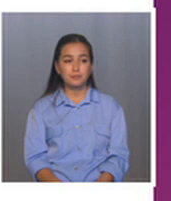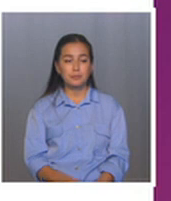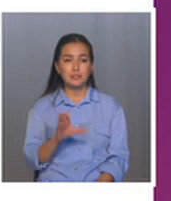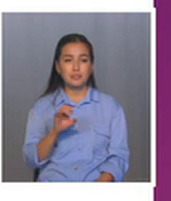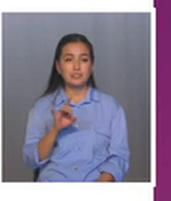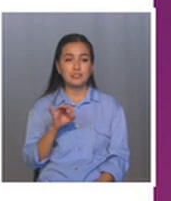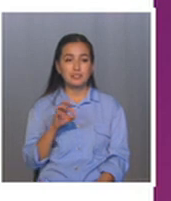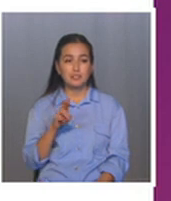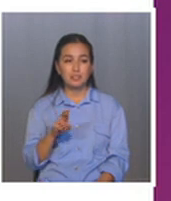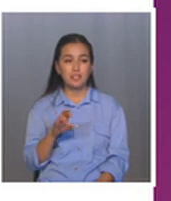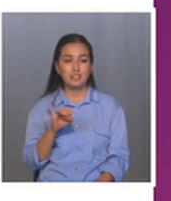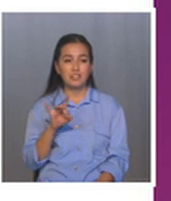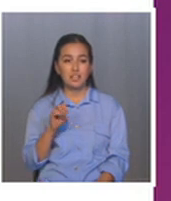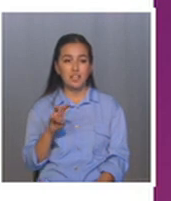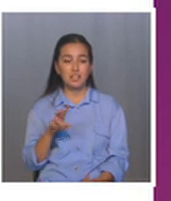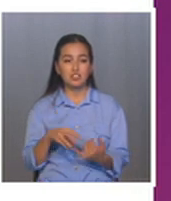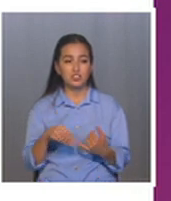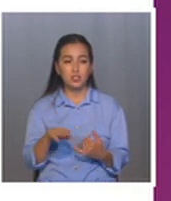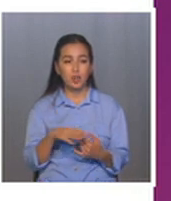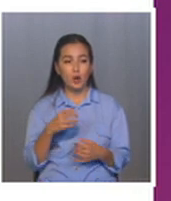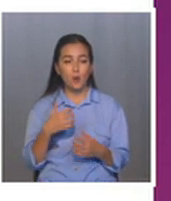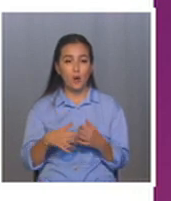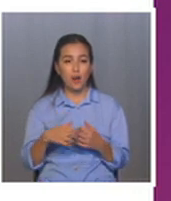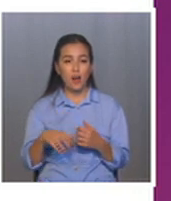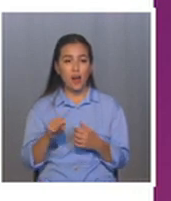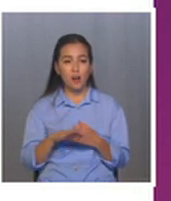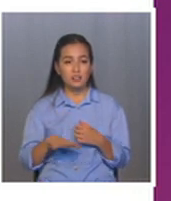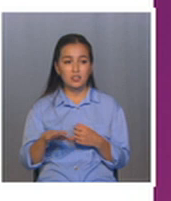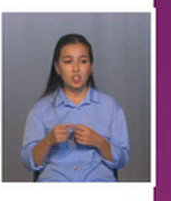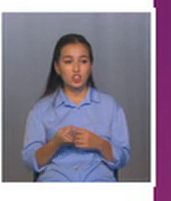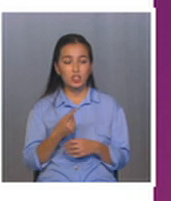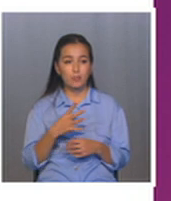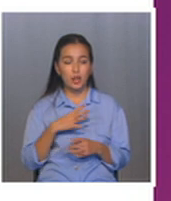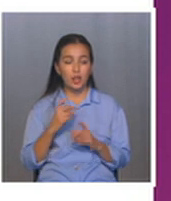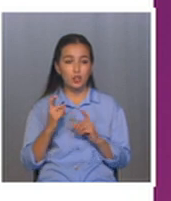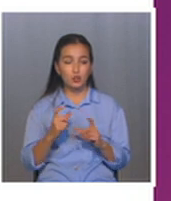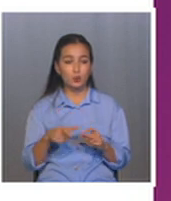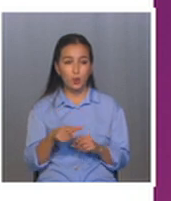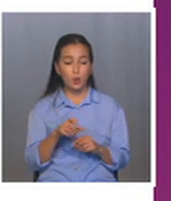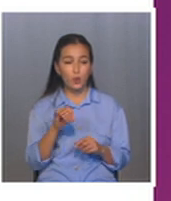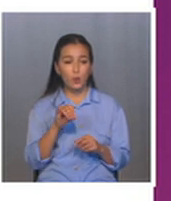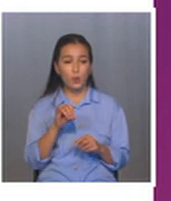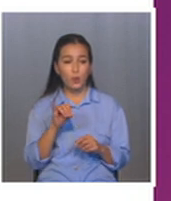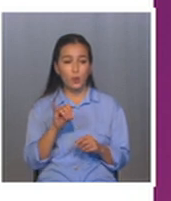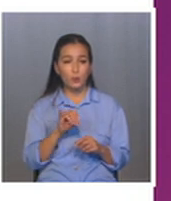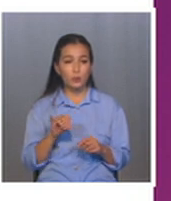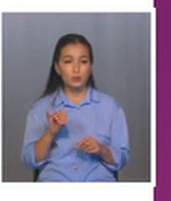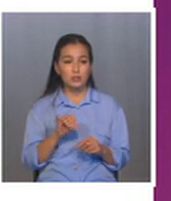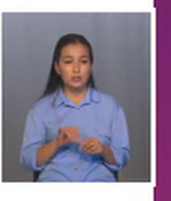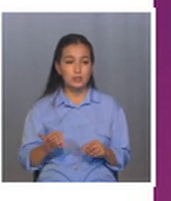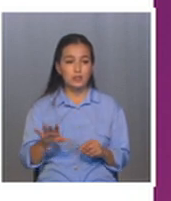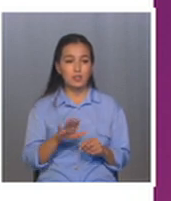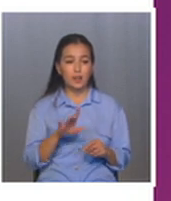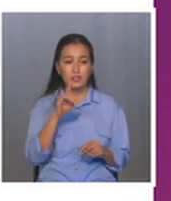Сирия, Иран жері, Орта Азиядан шыққан керуен жолы оңтүстік Қазақстан,